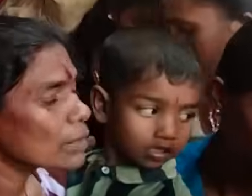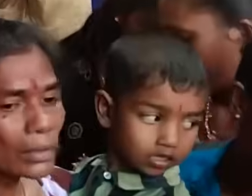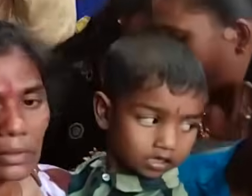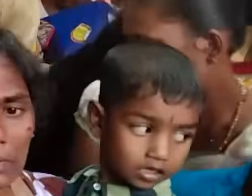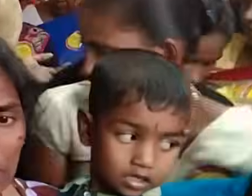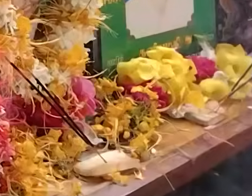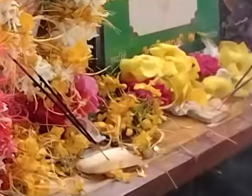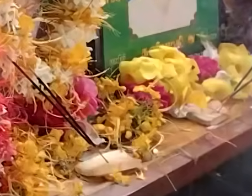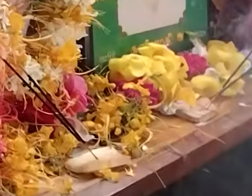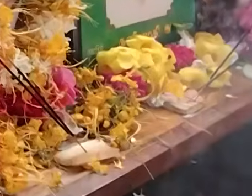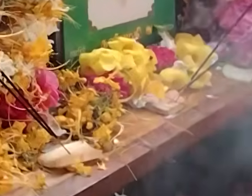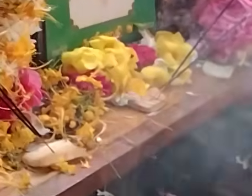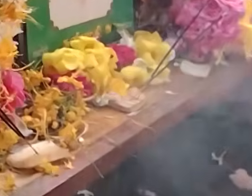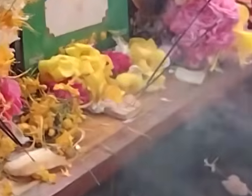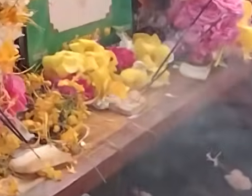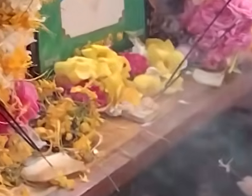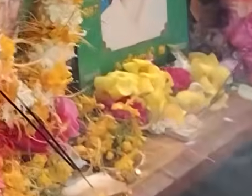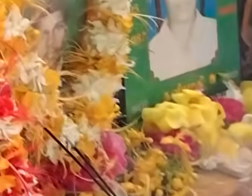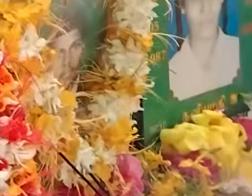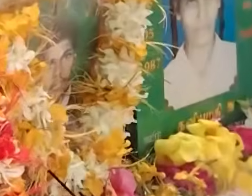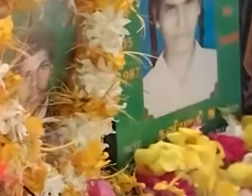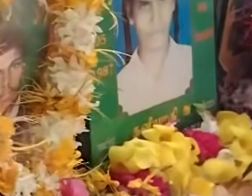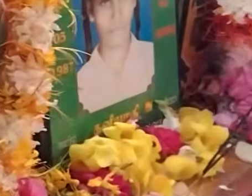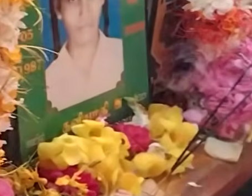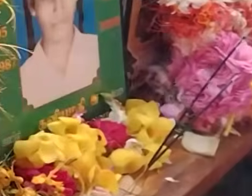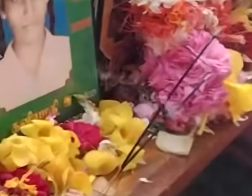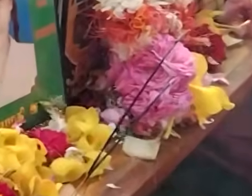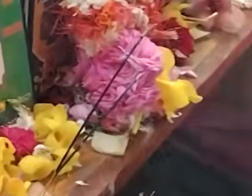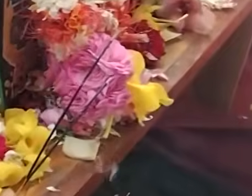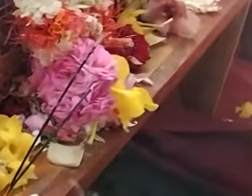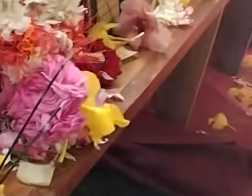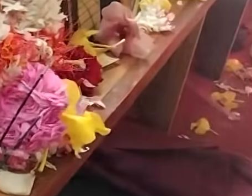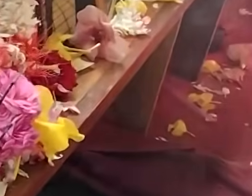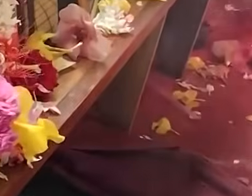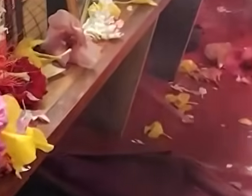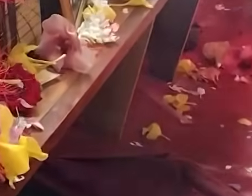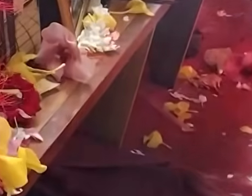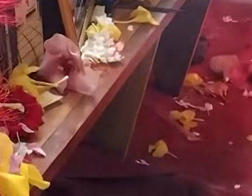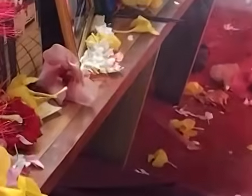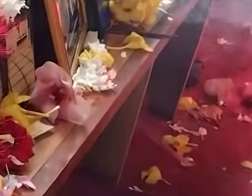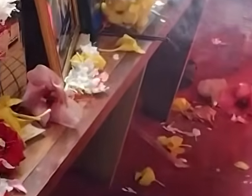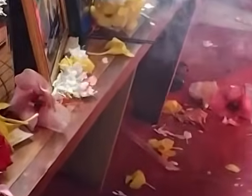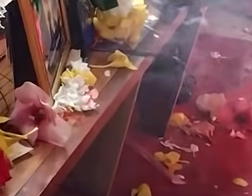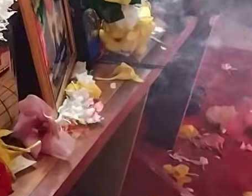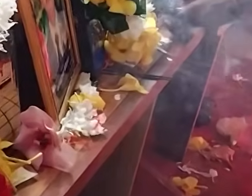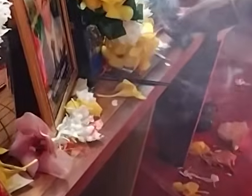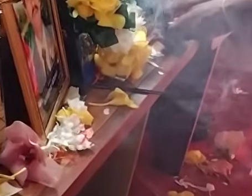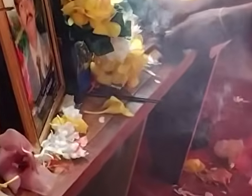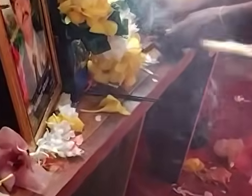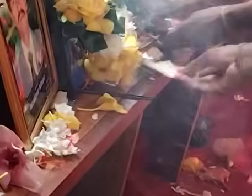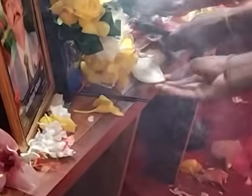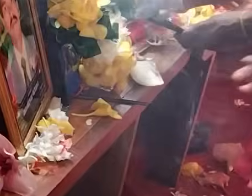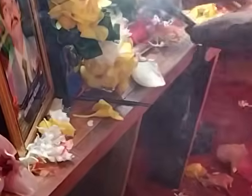செங்கம்பளத்தில் வரவேற்கப்பட்டனர். தொடர்ந்து அஞ்சலிகள் இடம்பெற்றதுடன் மாவீரர் நினைவாக மரக்கன்றுகளும் நினைவு